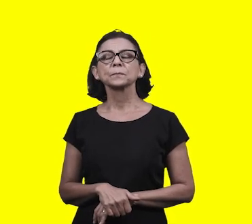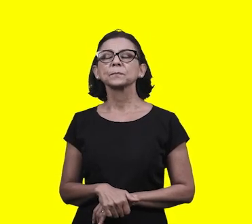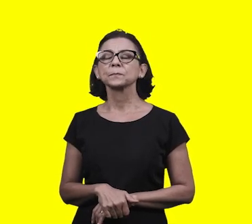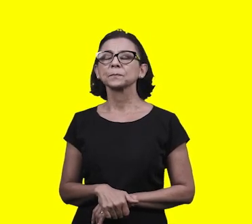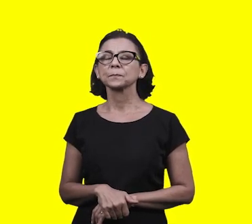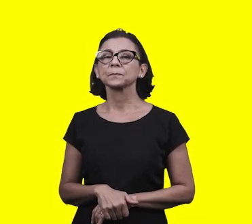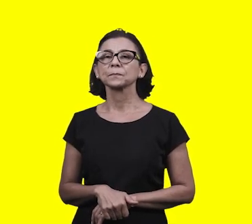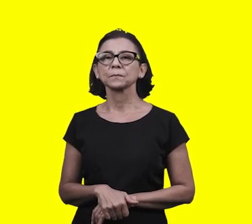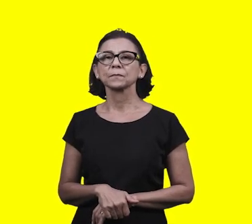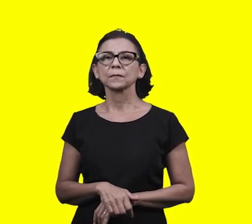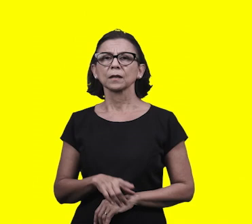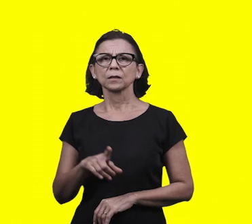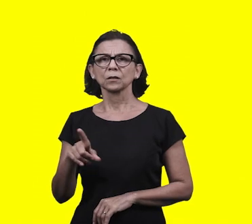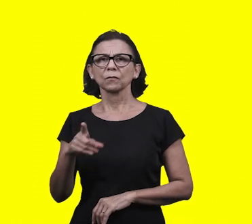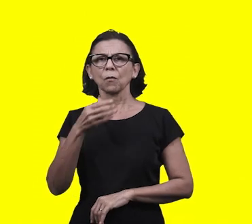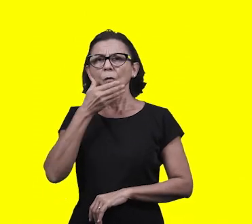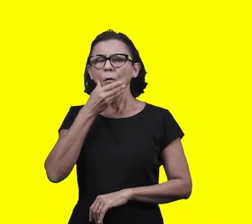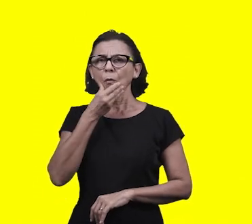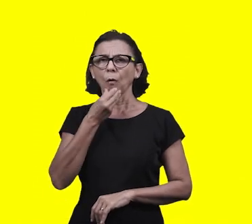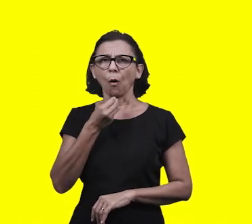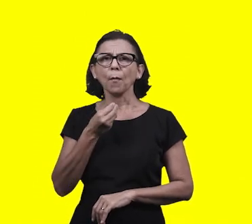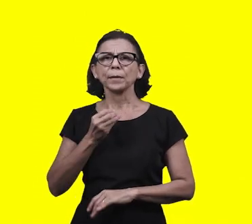ainsi. Mais